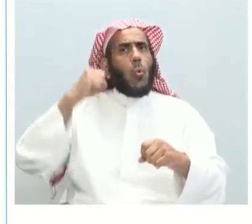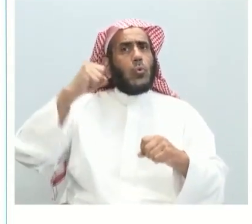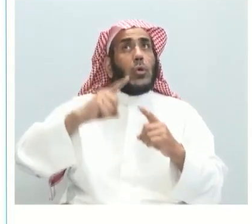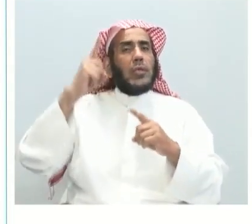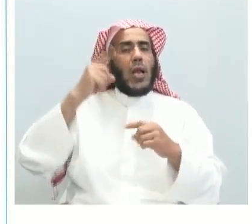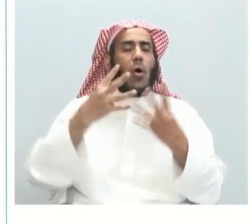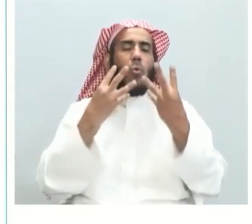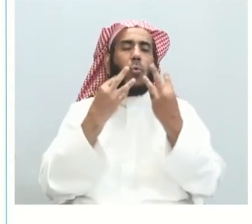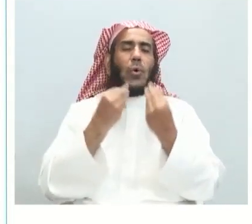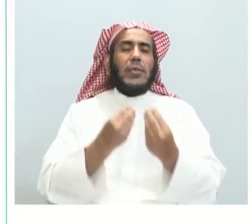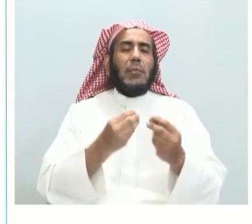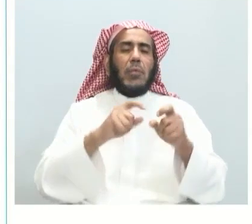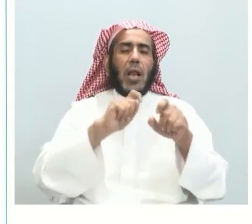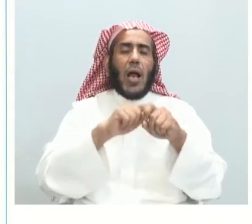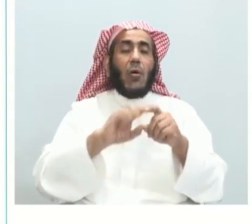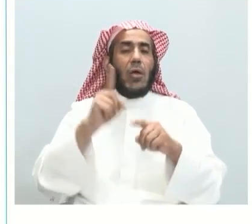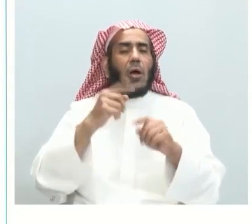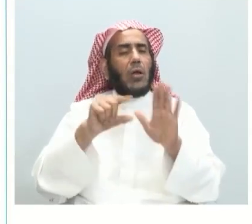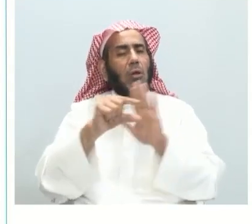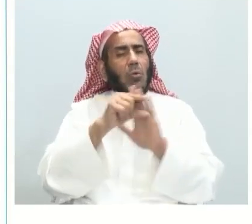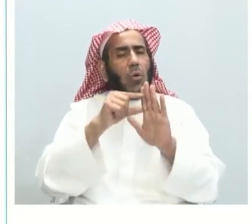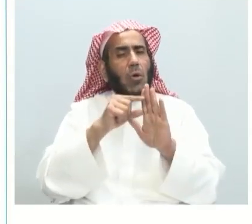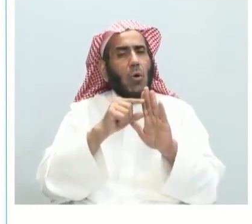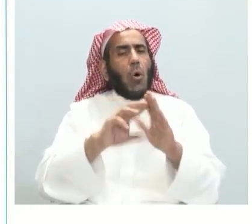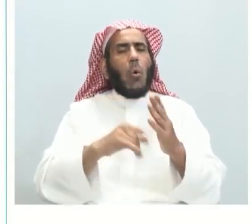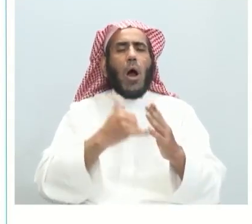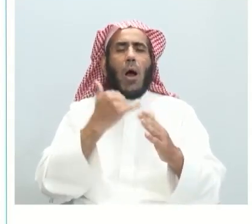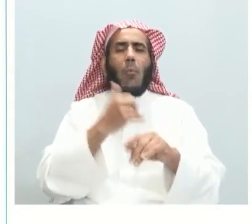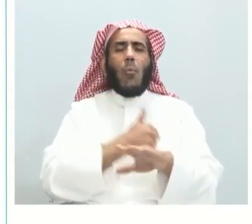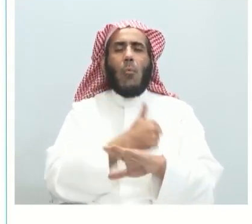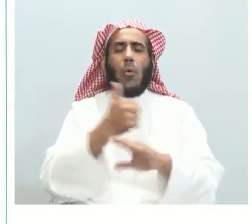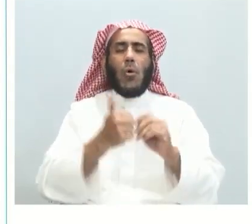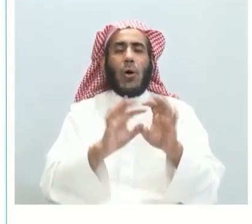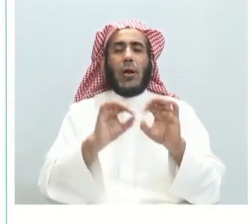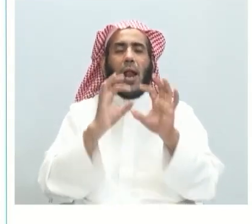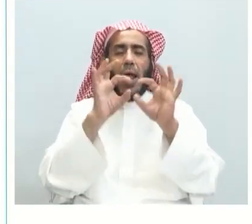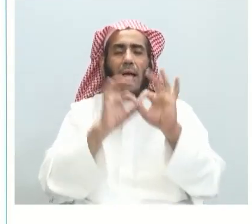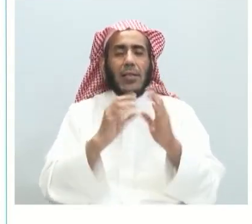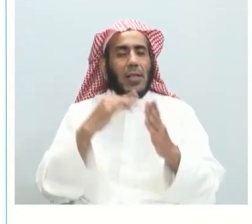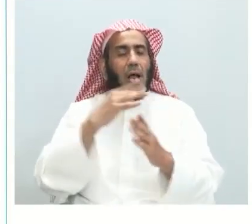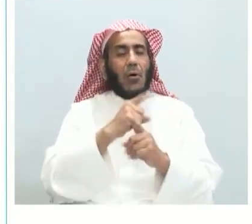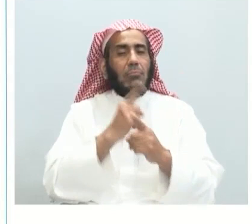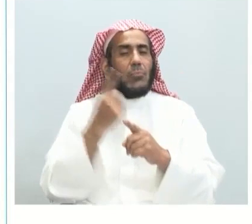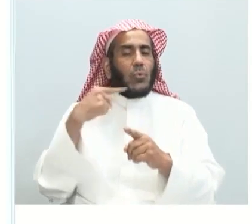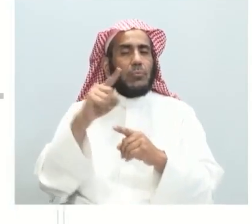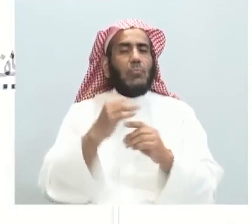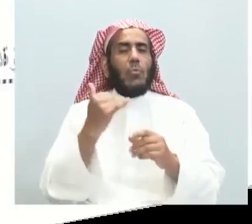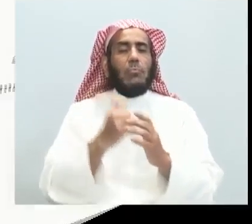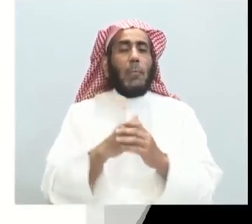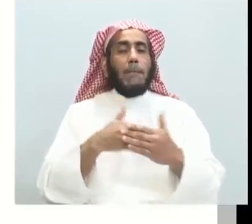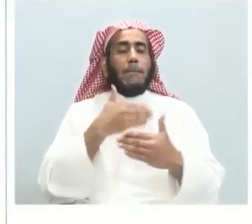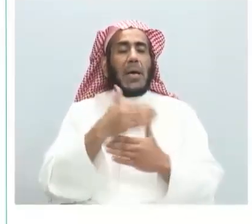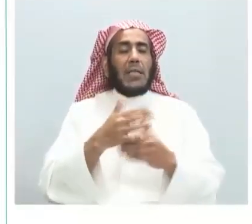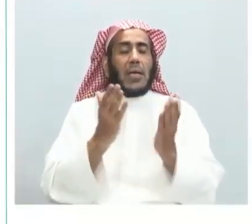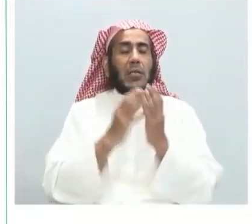وجميل خلقه فهذا يكاد يكون هو محور الايات التي تلوت على مسامعكم بعد هذا